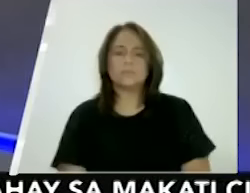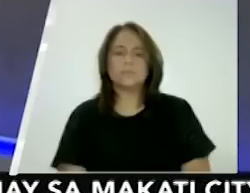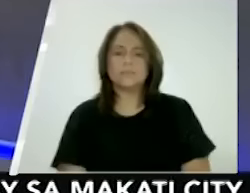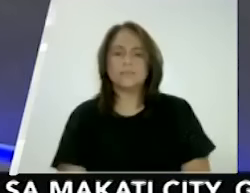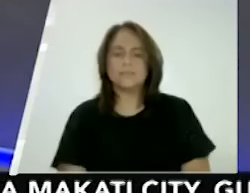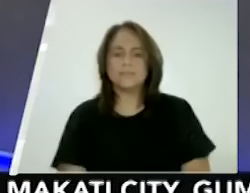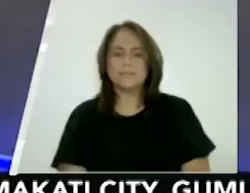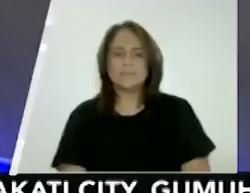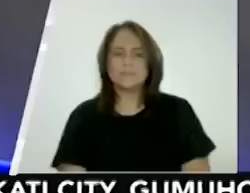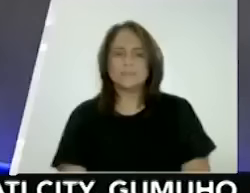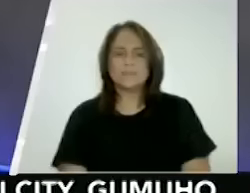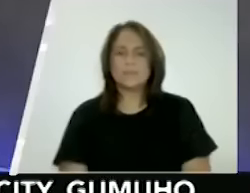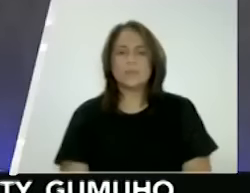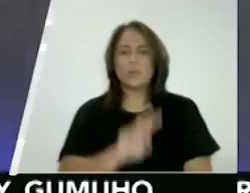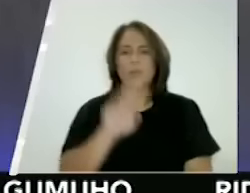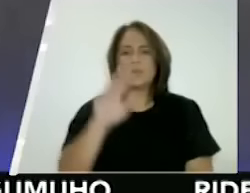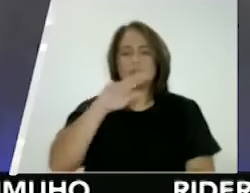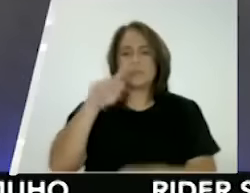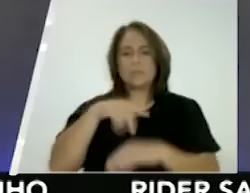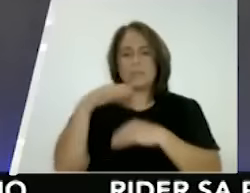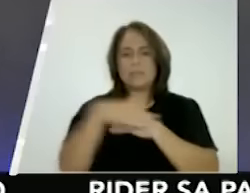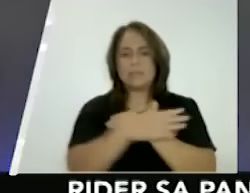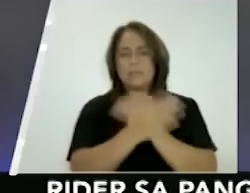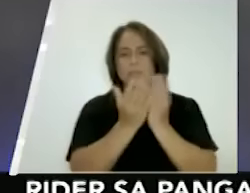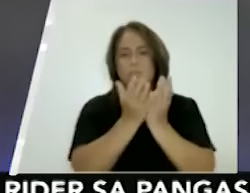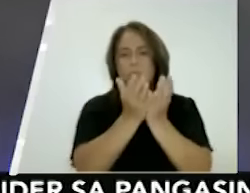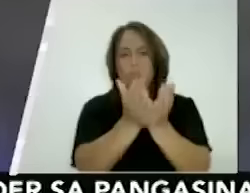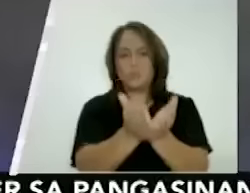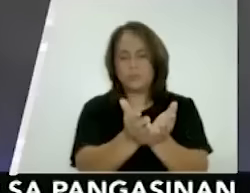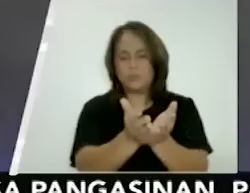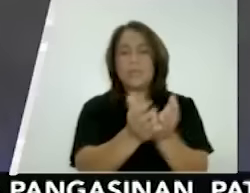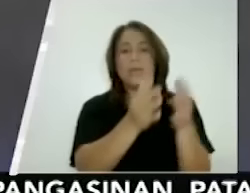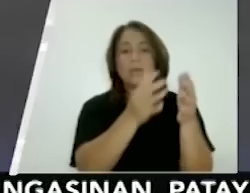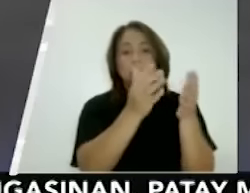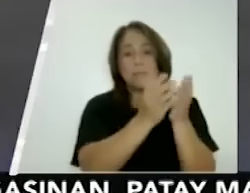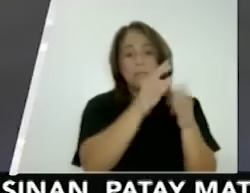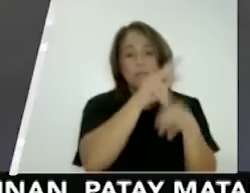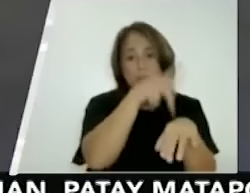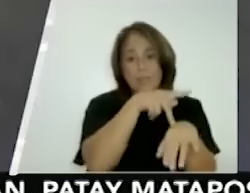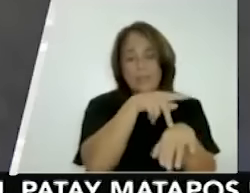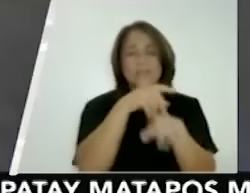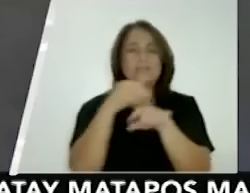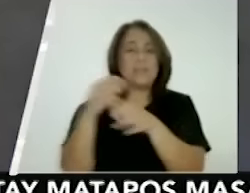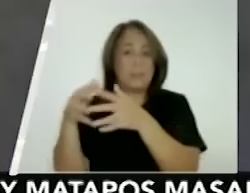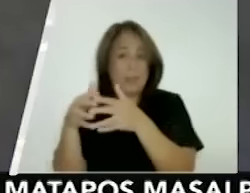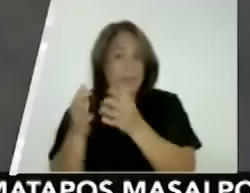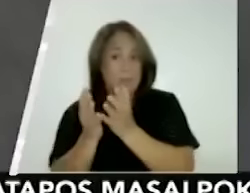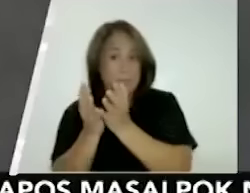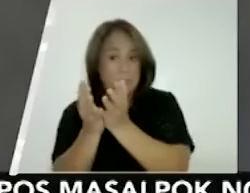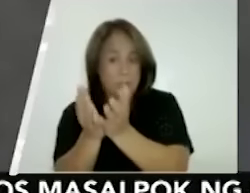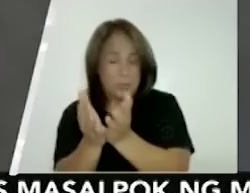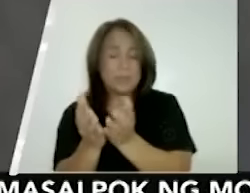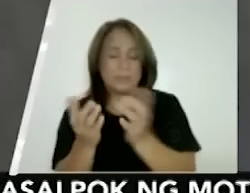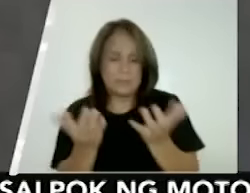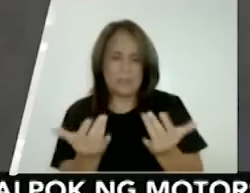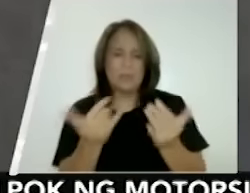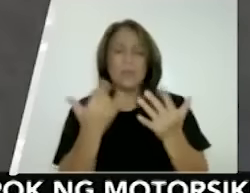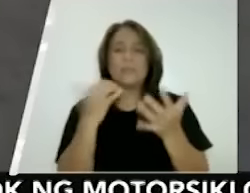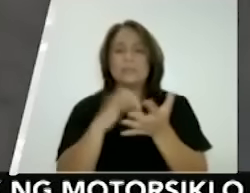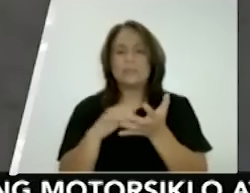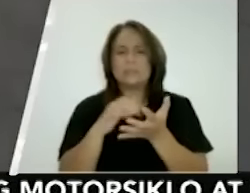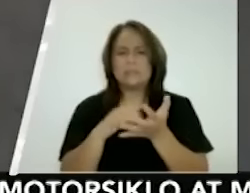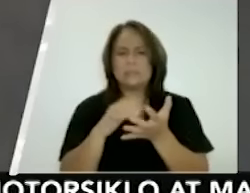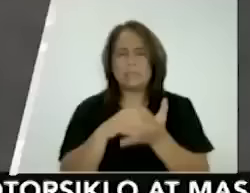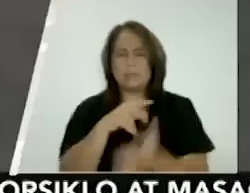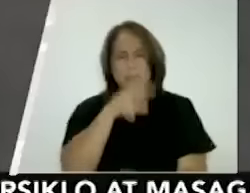Nasa West Philippine Sea na ang ilang barko ng Pilipinas at Amerika nakasali sa balikatan exercises. Hindi raw nila alintana ang namataan doong